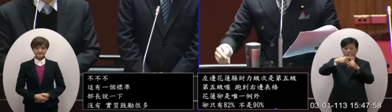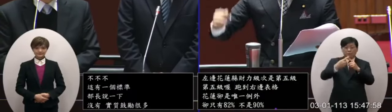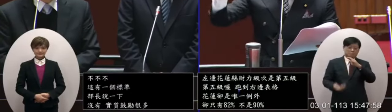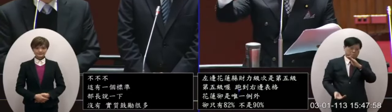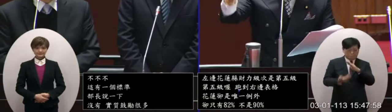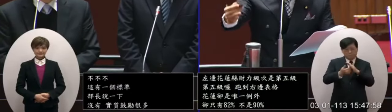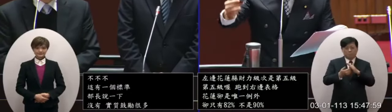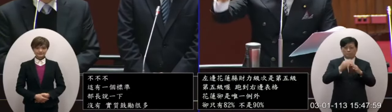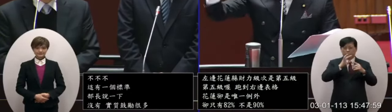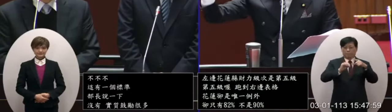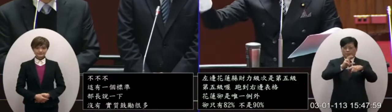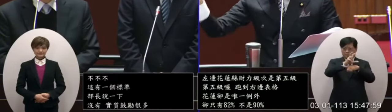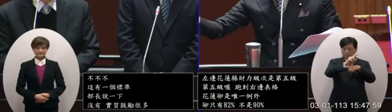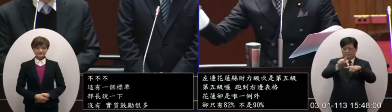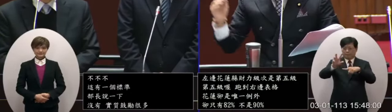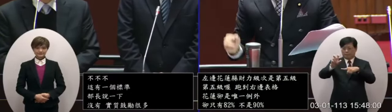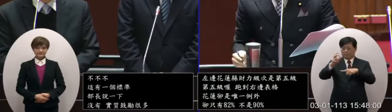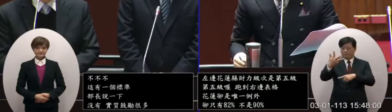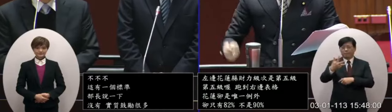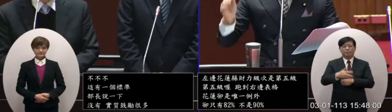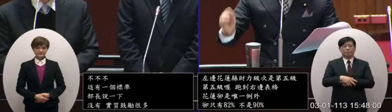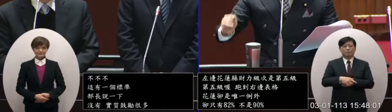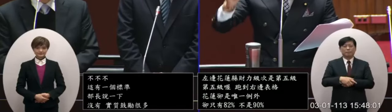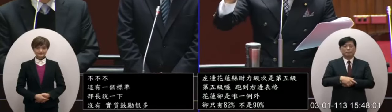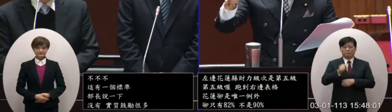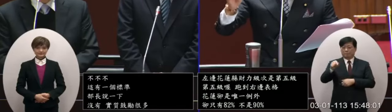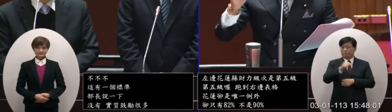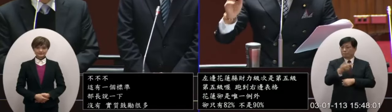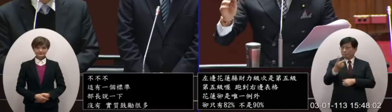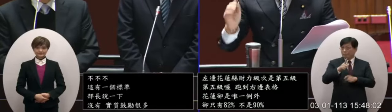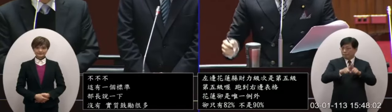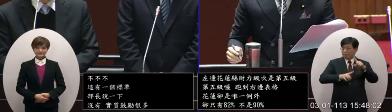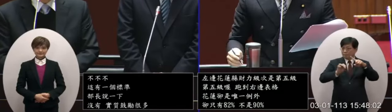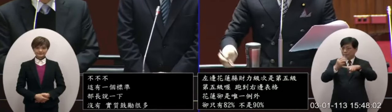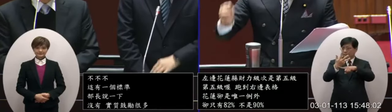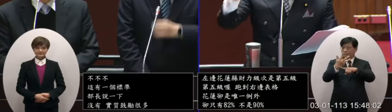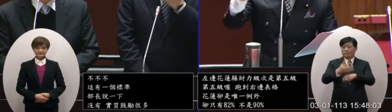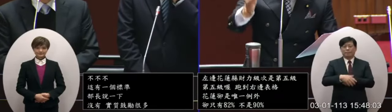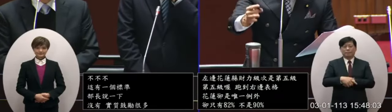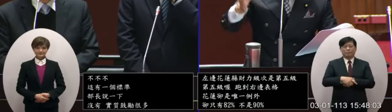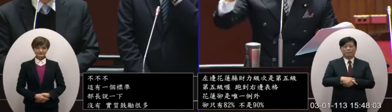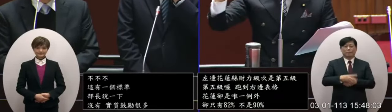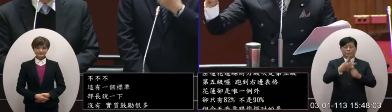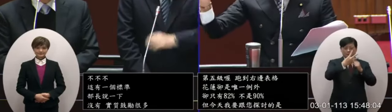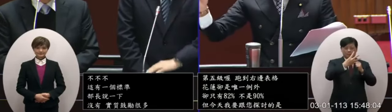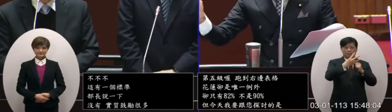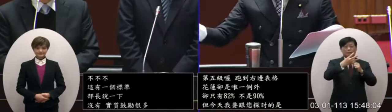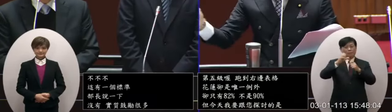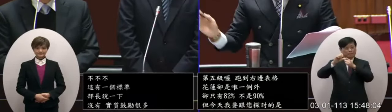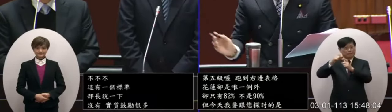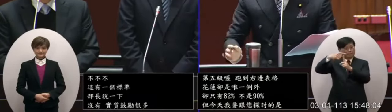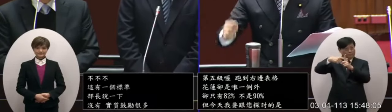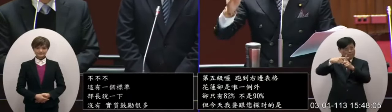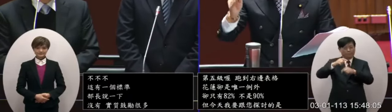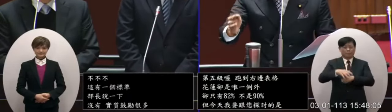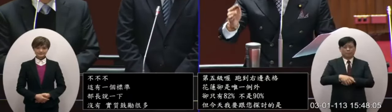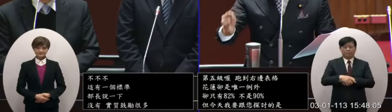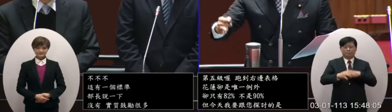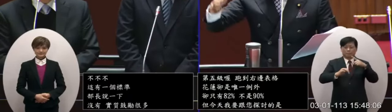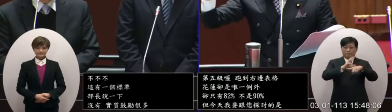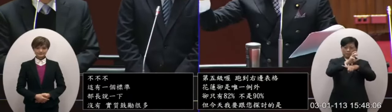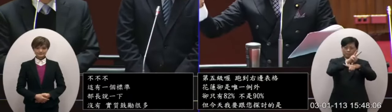补助比例是70%-78%，两者是差8%，第四级到第五级是